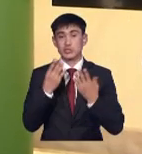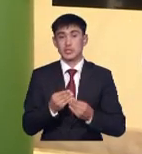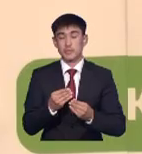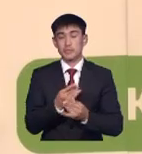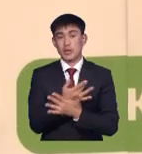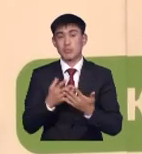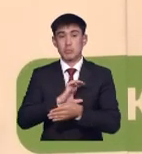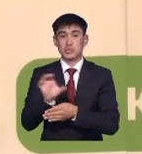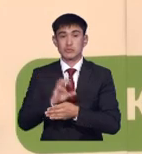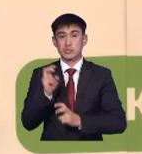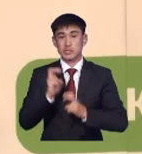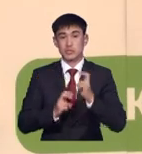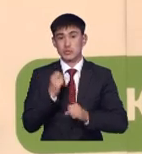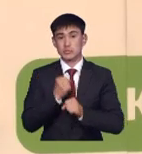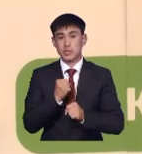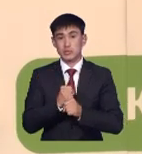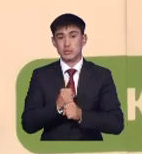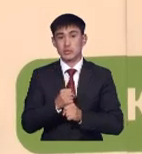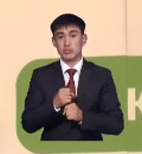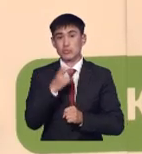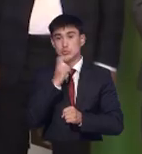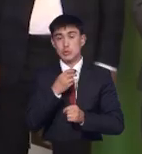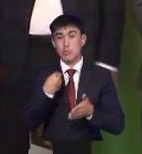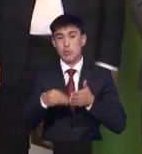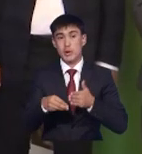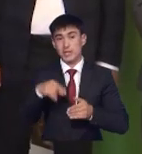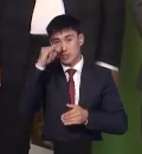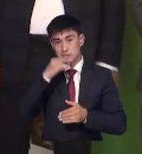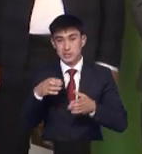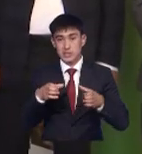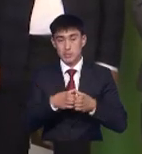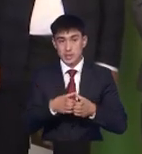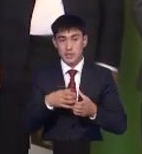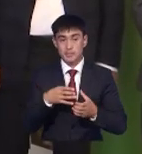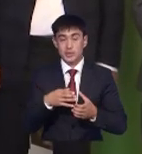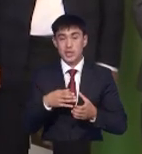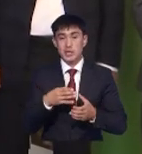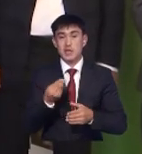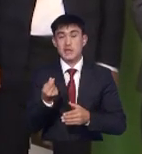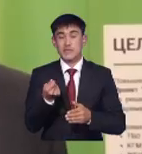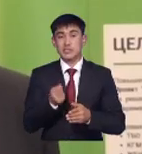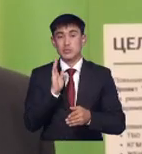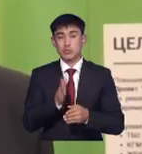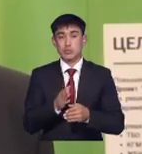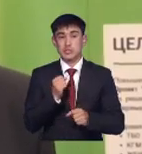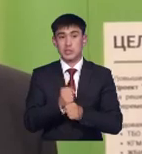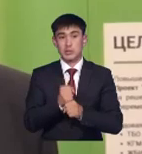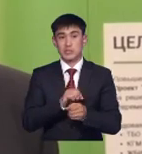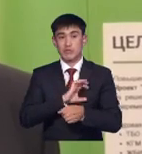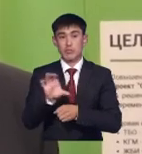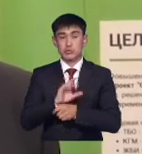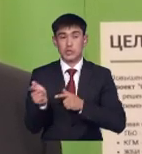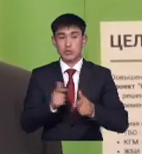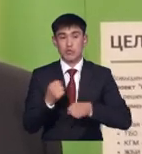предметы произведённые на заводе из переработанного сырья покупают казахстанские компании в свою очередь инвесторы намерены заниматься выпуском